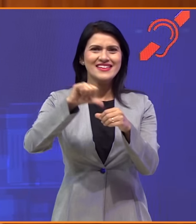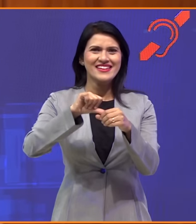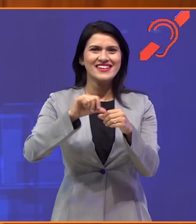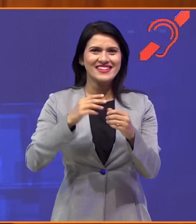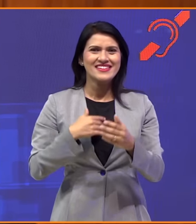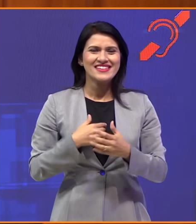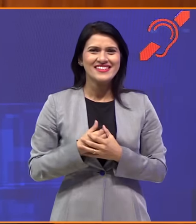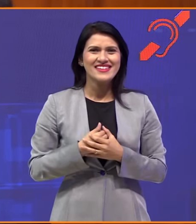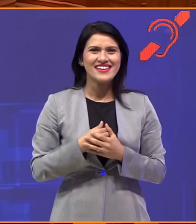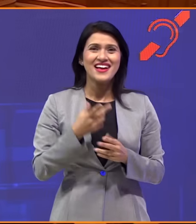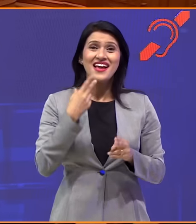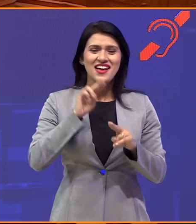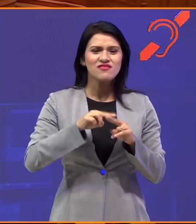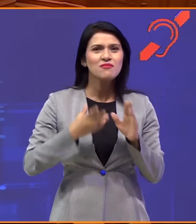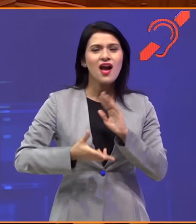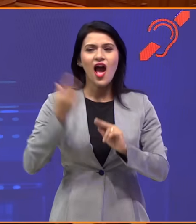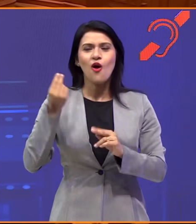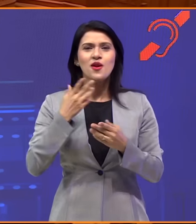जाएगा